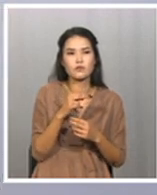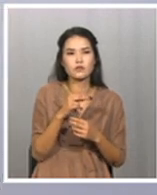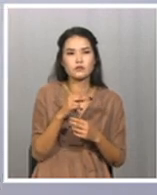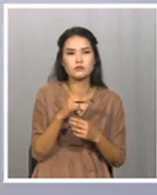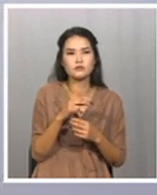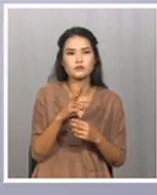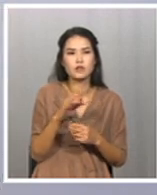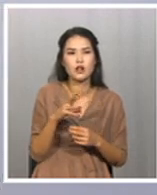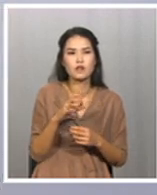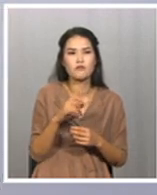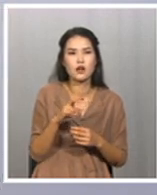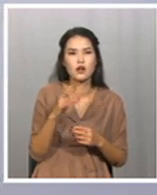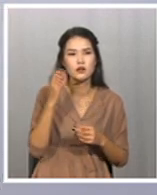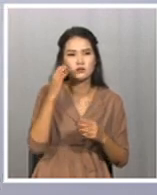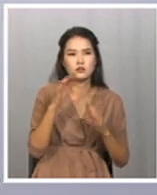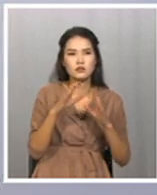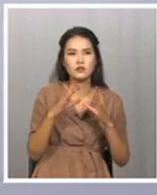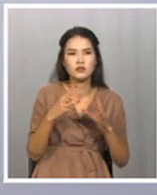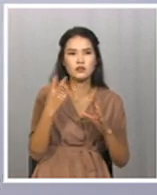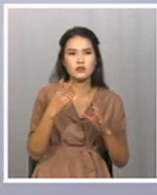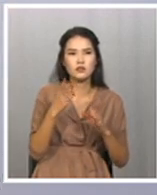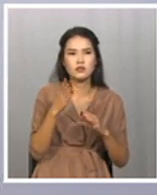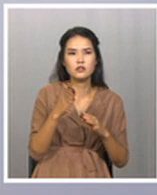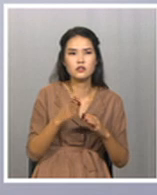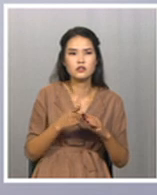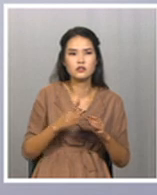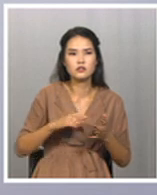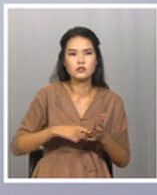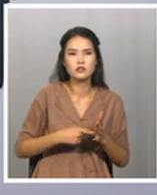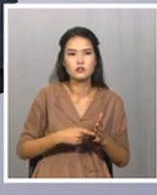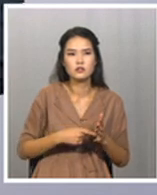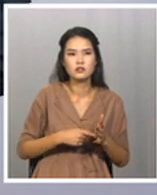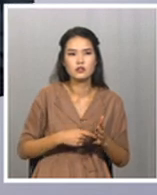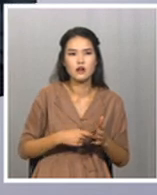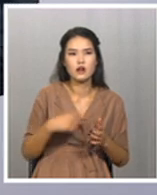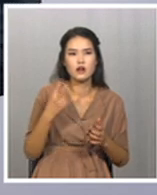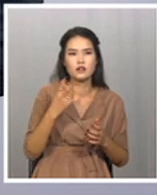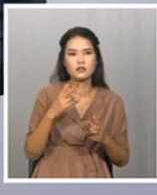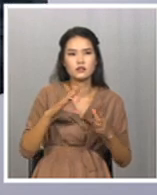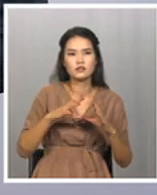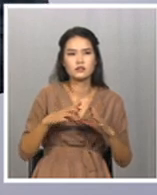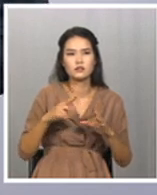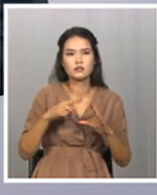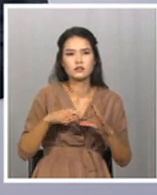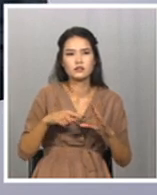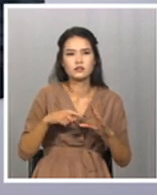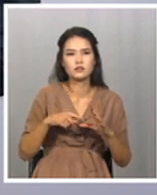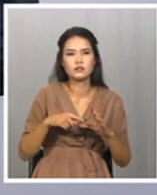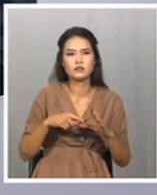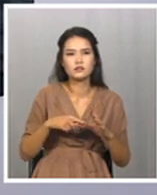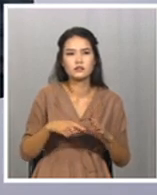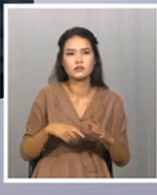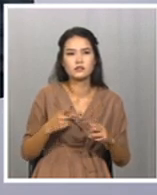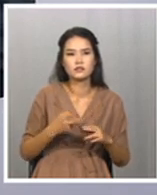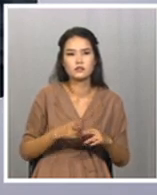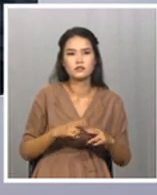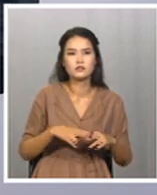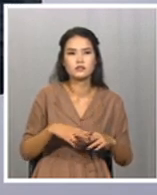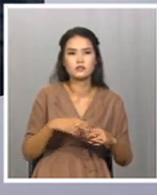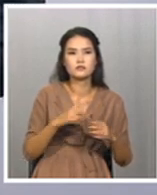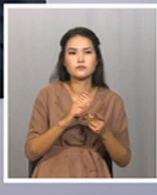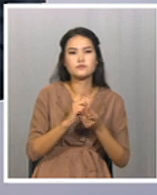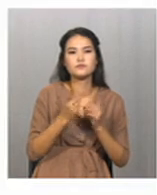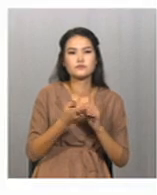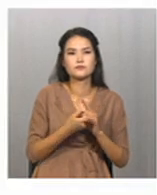бұрышы екінші шеректе жатқан бұрыш дедік. Екінші шеректегі тангенс пен котангенстің таңбалары теріс,